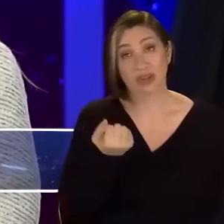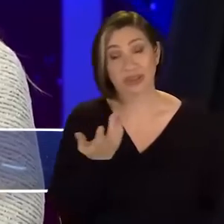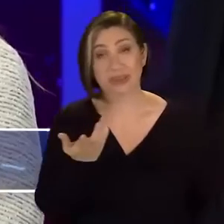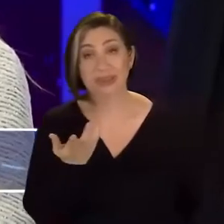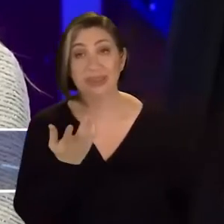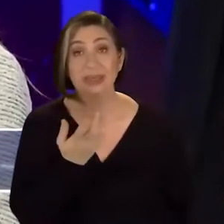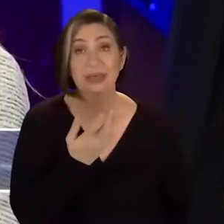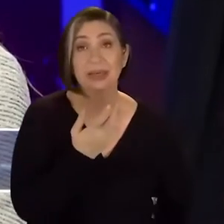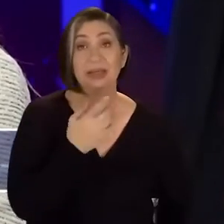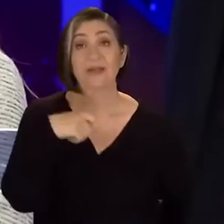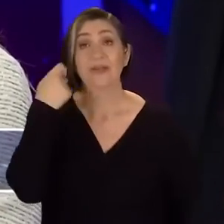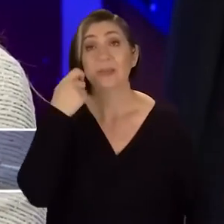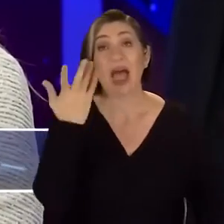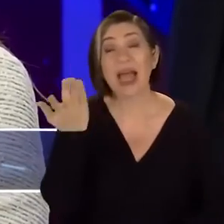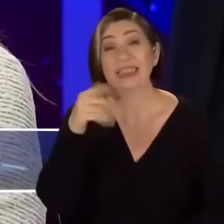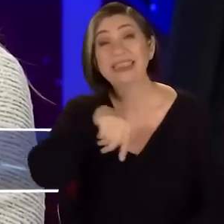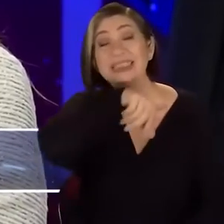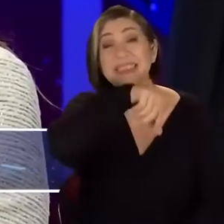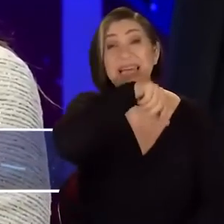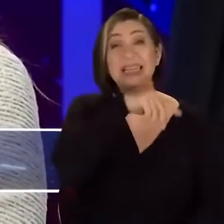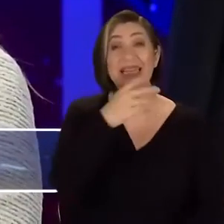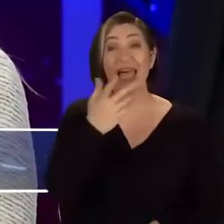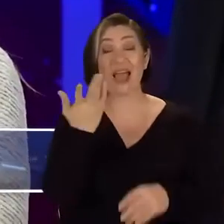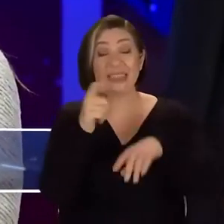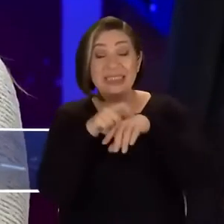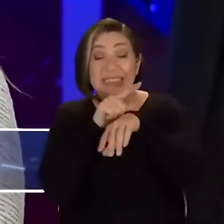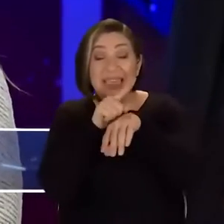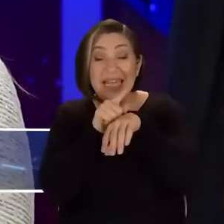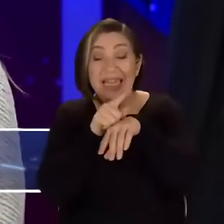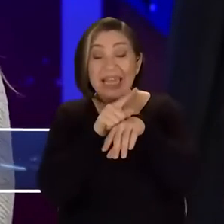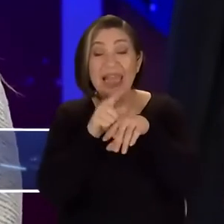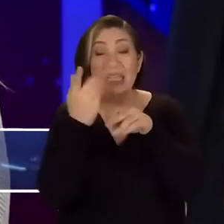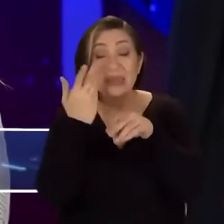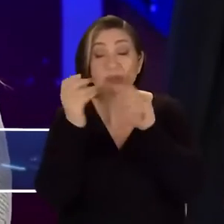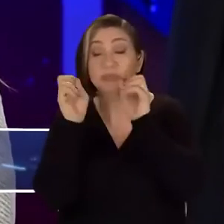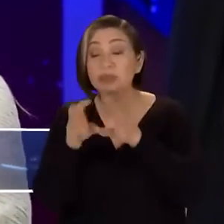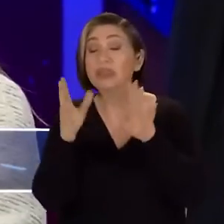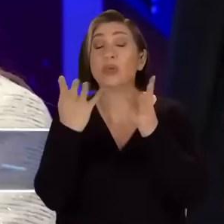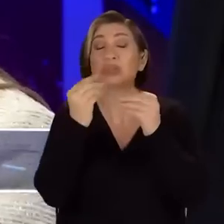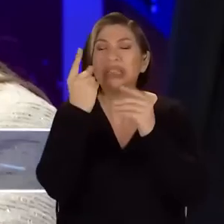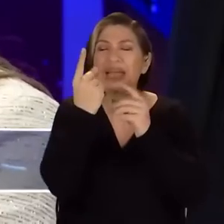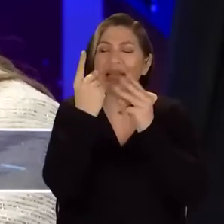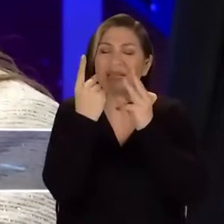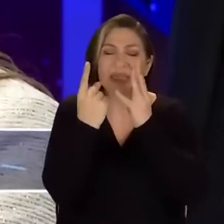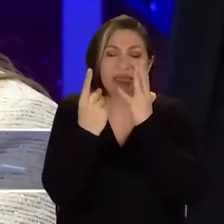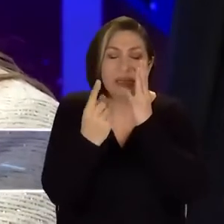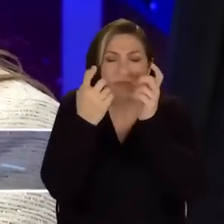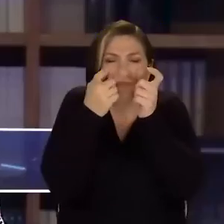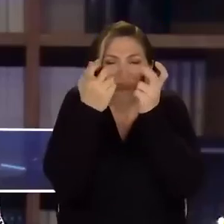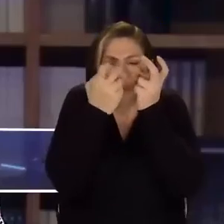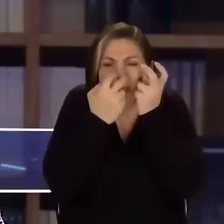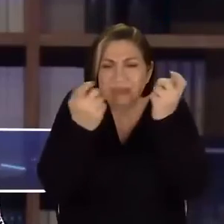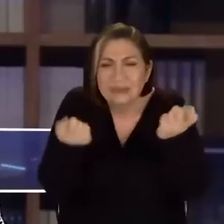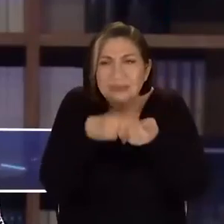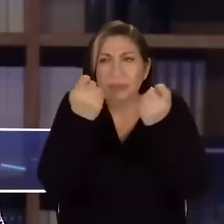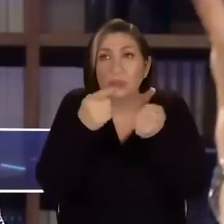alacaksınız. Filminizin hangi saniyeleri en çok izlenmiş, hangi saniyelerde terk edilmiş, ne olmuş ne bitmiş. Yani böyle